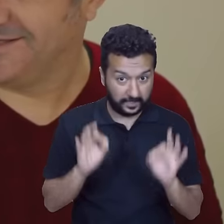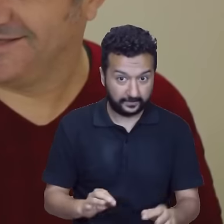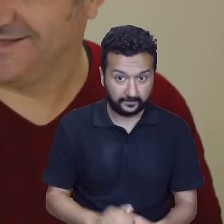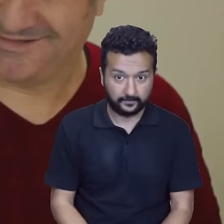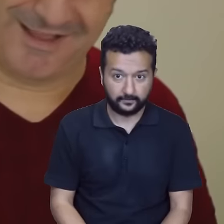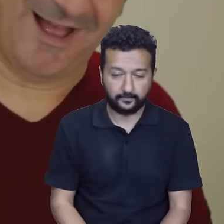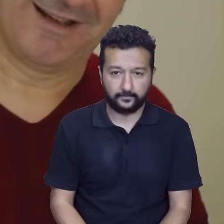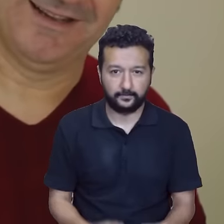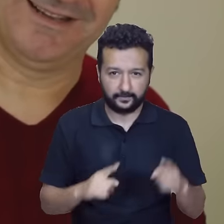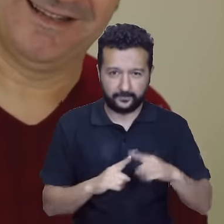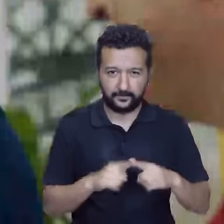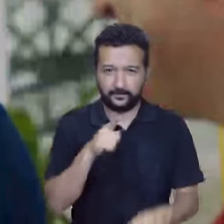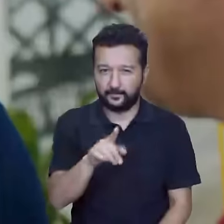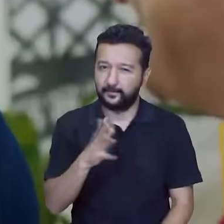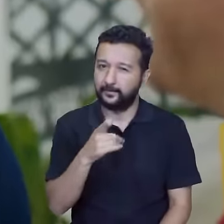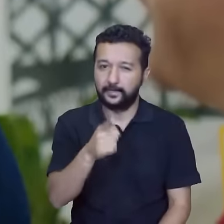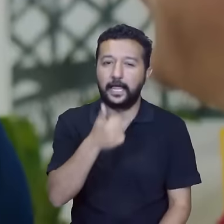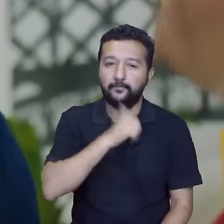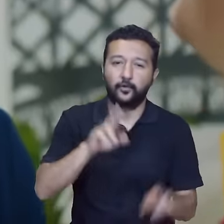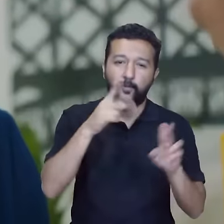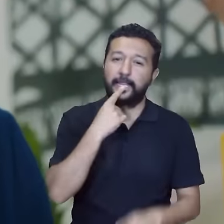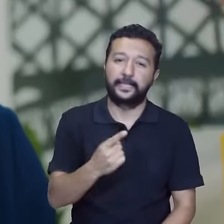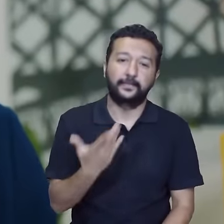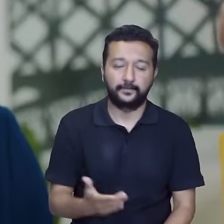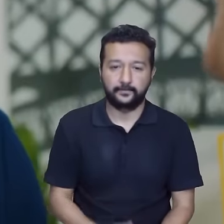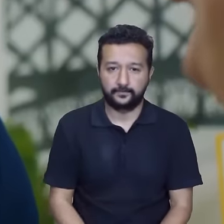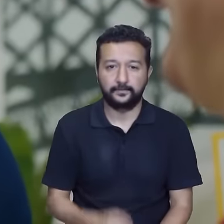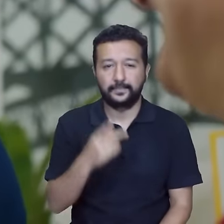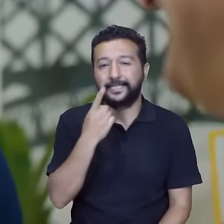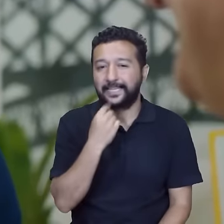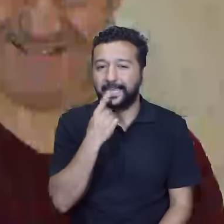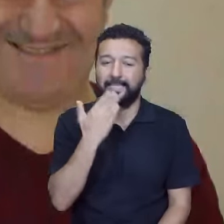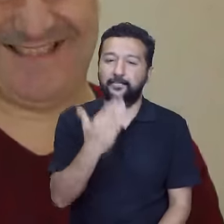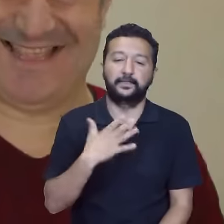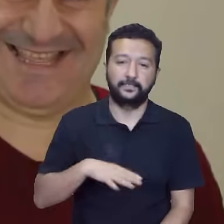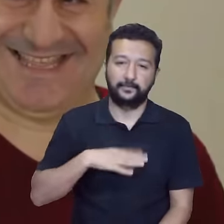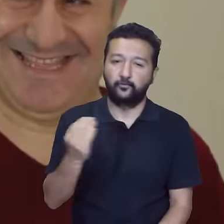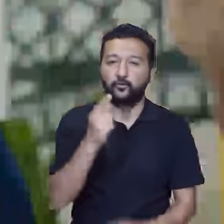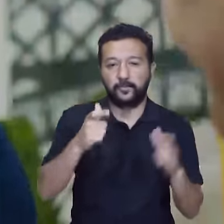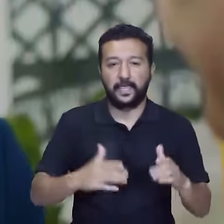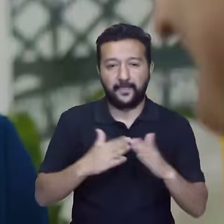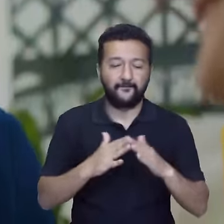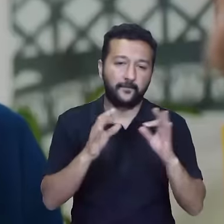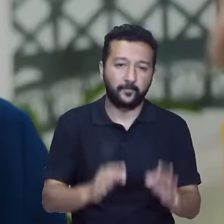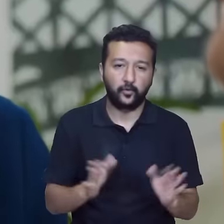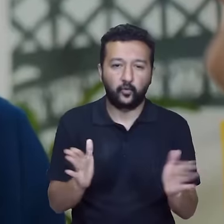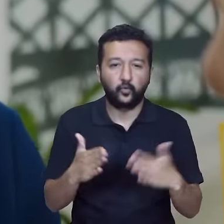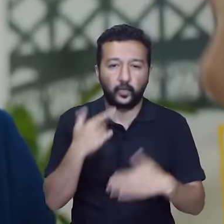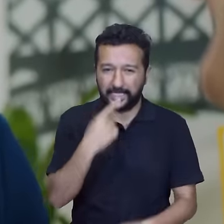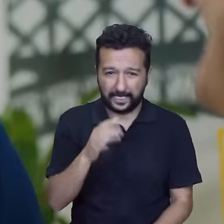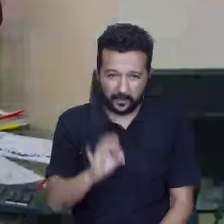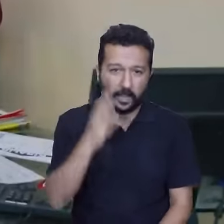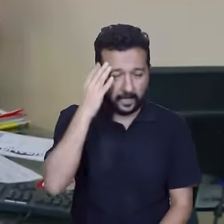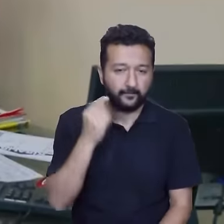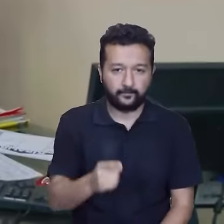Romantik? Tarık? Yani abi romantik derken şirin manasında. Küçük bir ev. Hani böyle kutu gibi derler